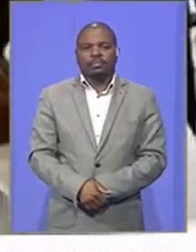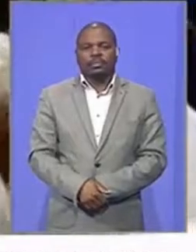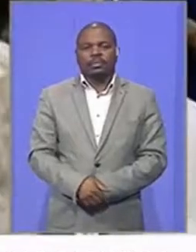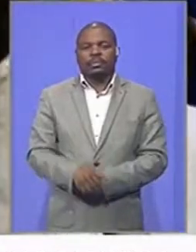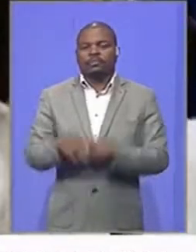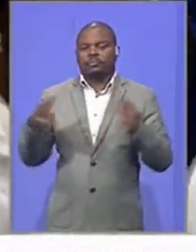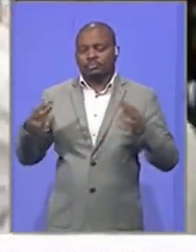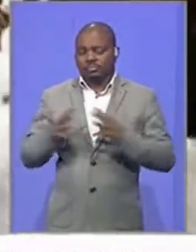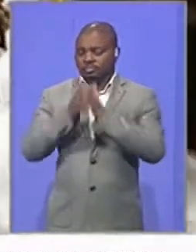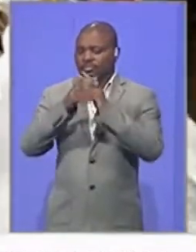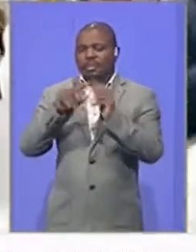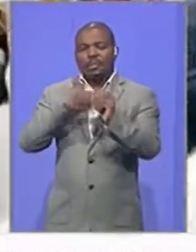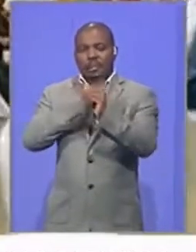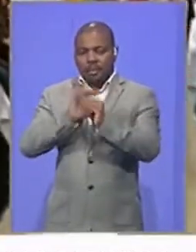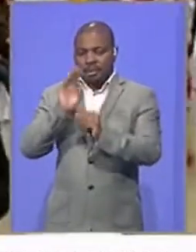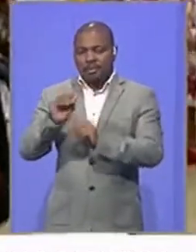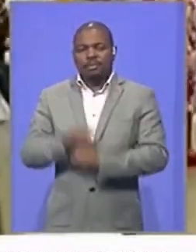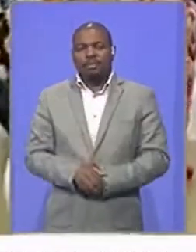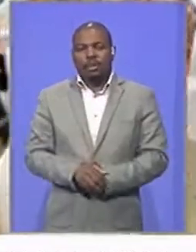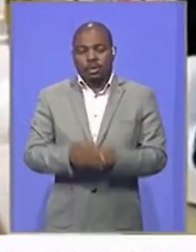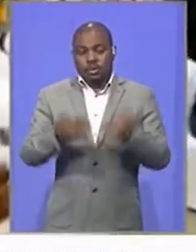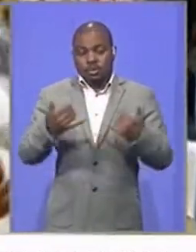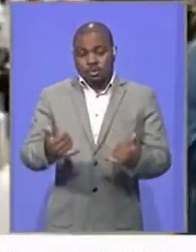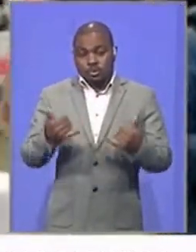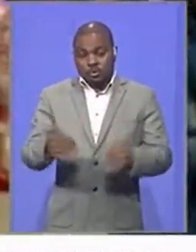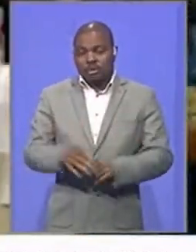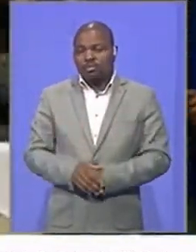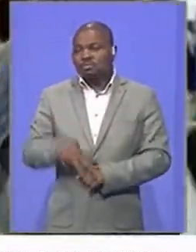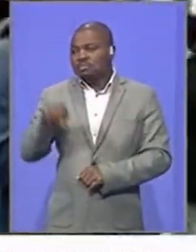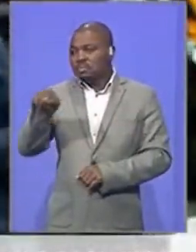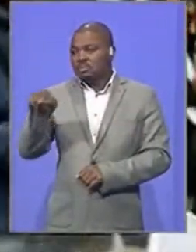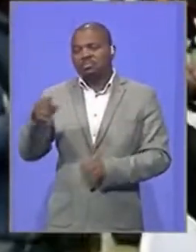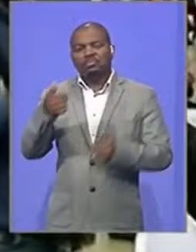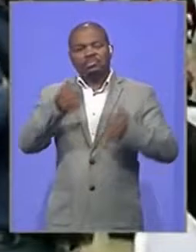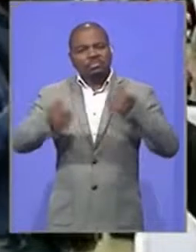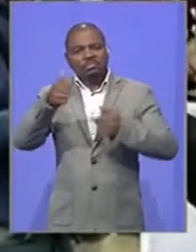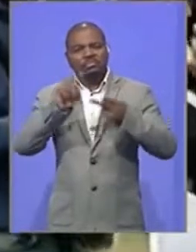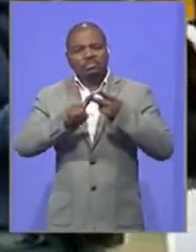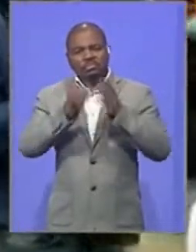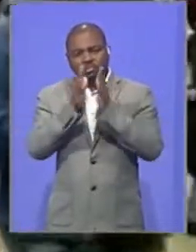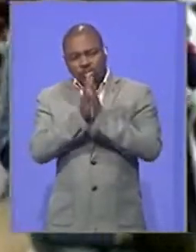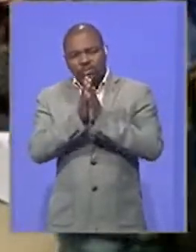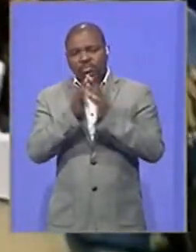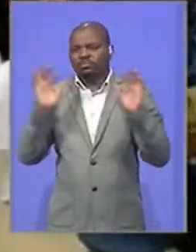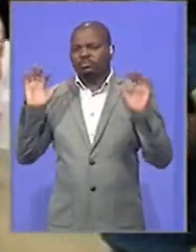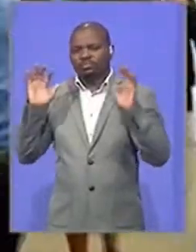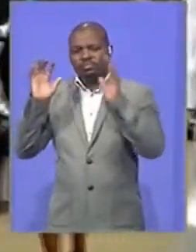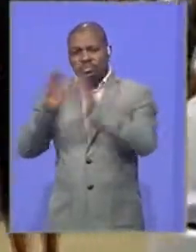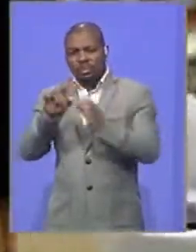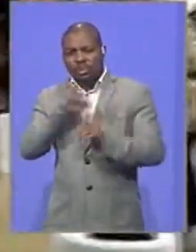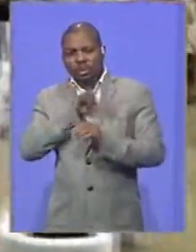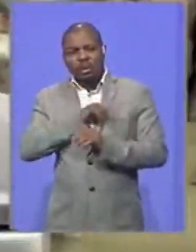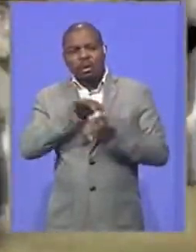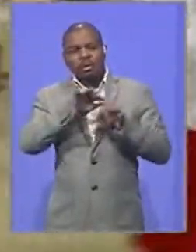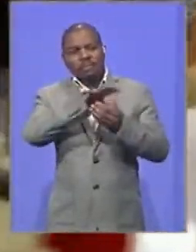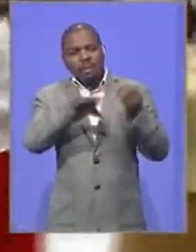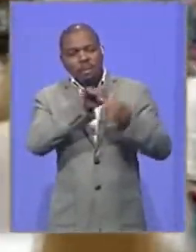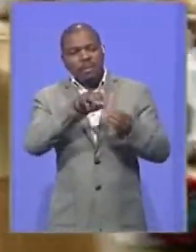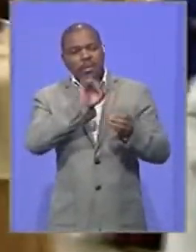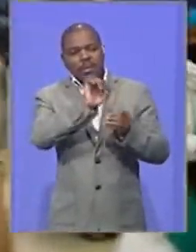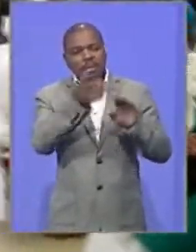Kopano ke matla. Se ke seo se bonwe go letšatšing la Lehono nakong ya ge baetapele ba sedumedi ba be ba kopane go homotša ba malapa a wa